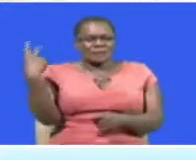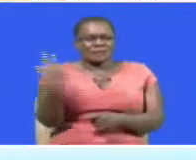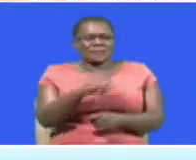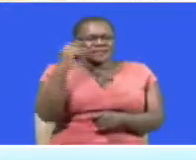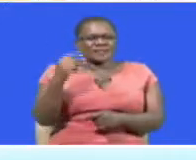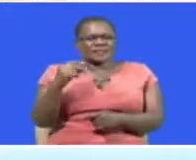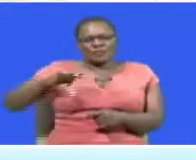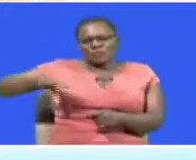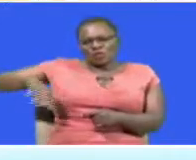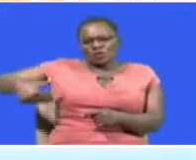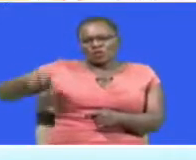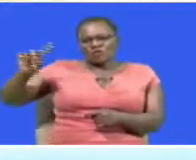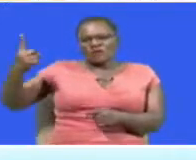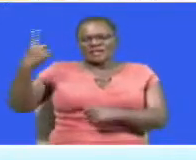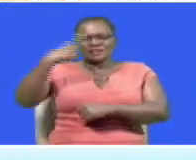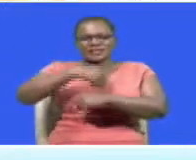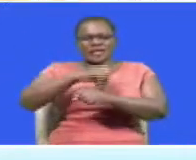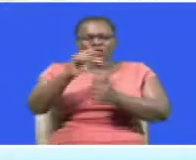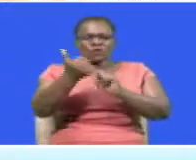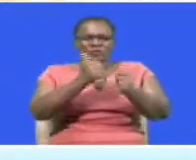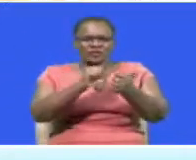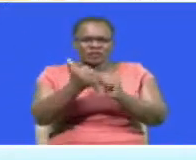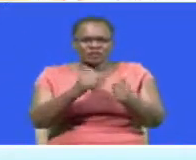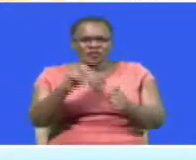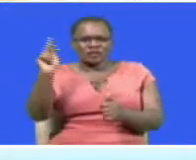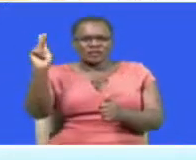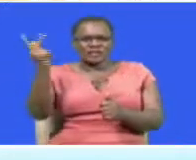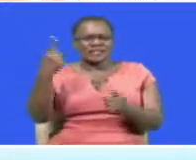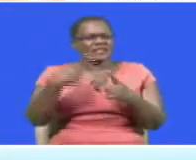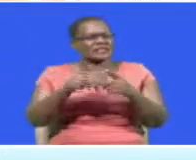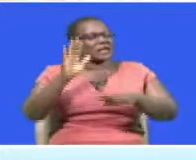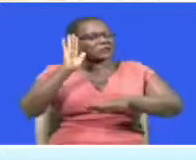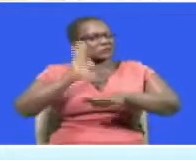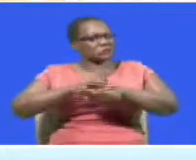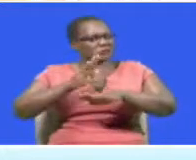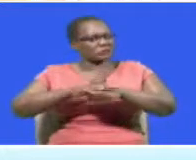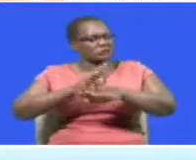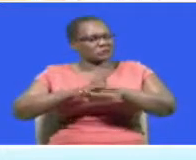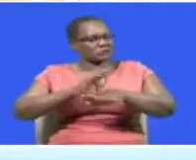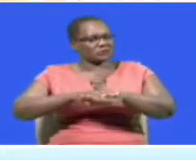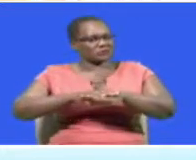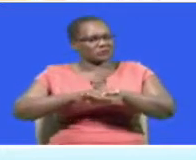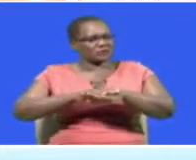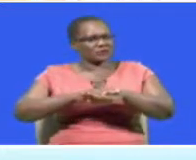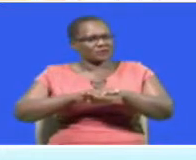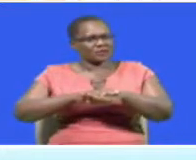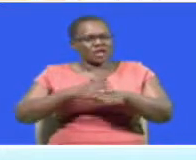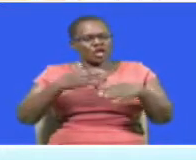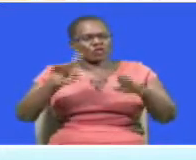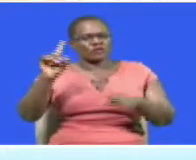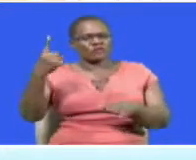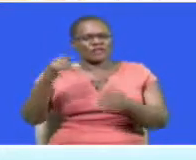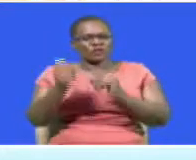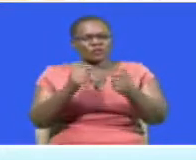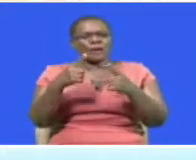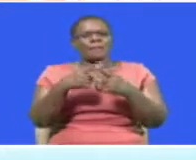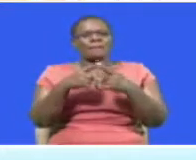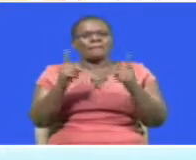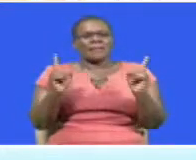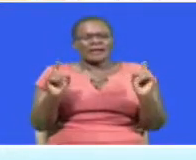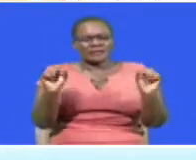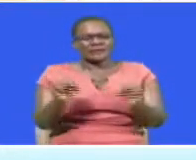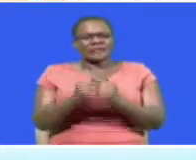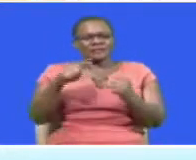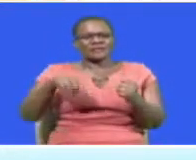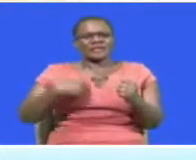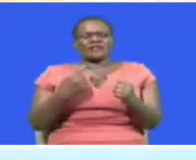Morocco kwenye siku ya kwanza ya mashindano hayo. Kenya ilianza vema kwa kupoteza mechi ya kwanza, ila